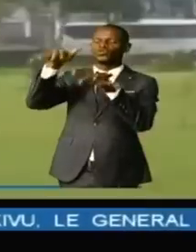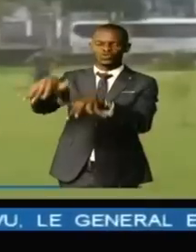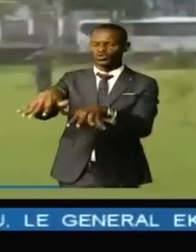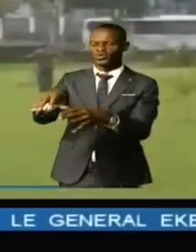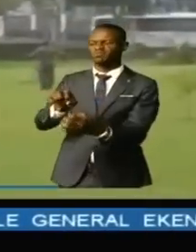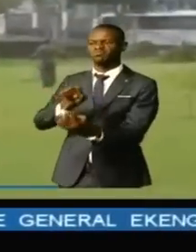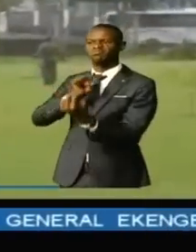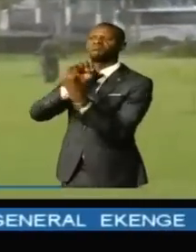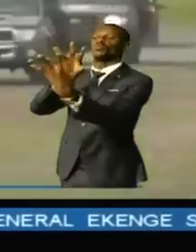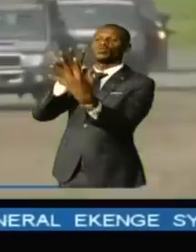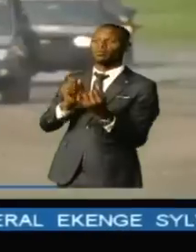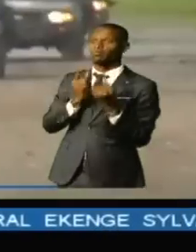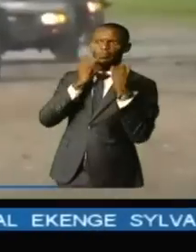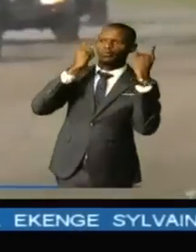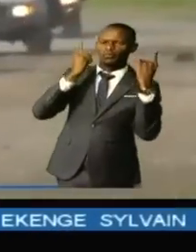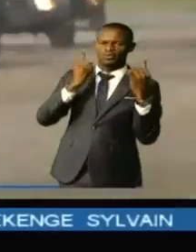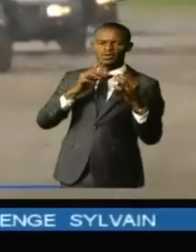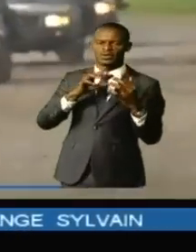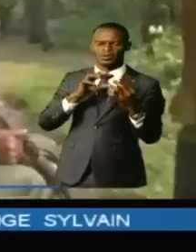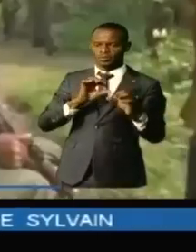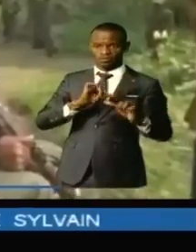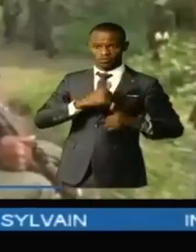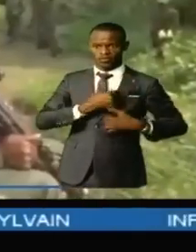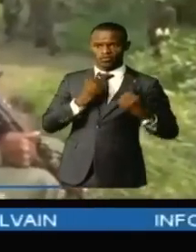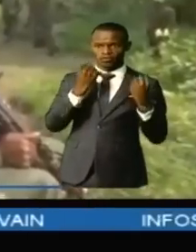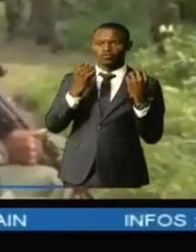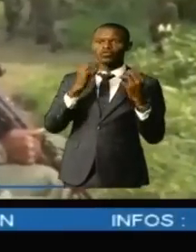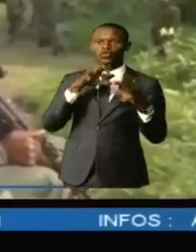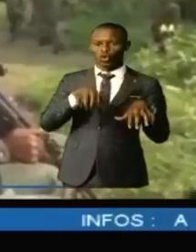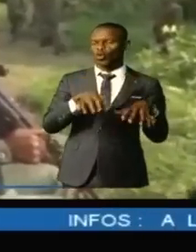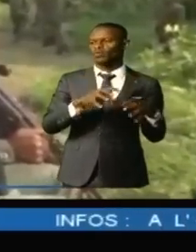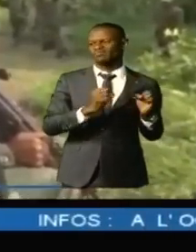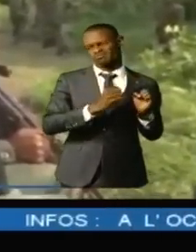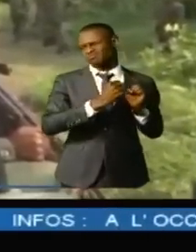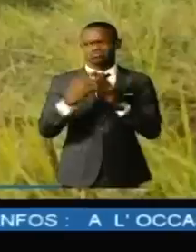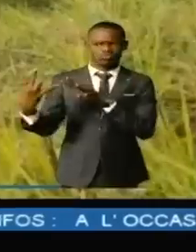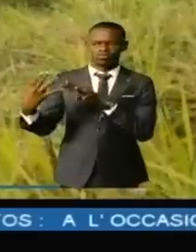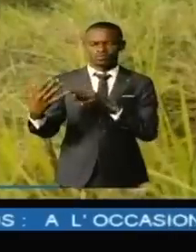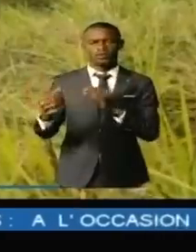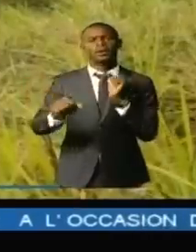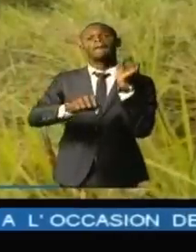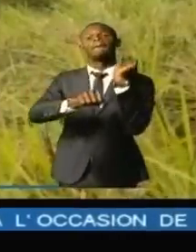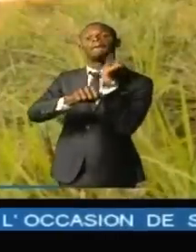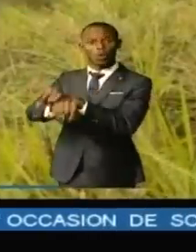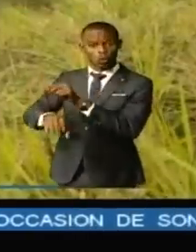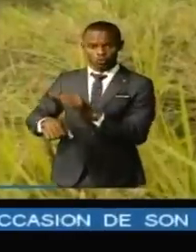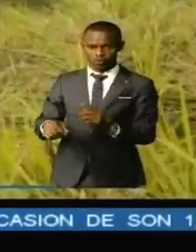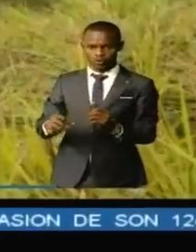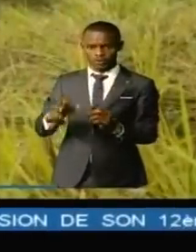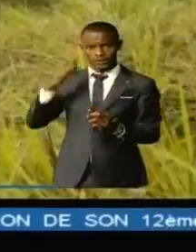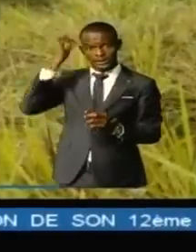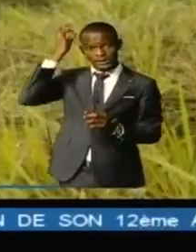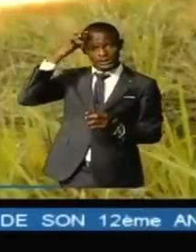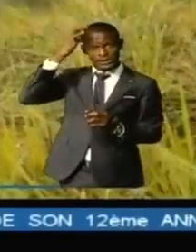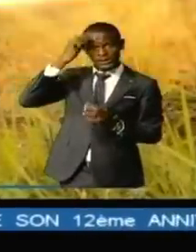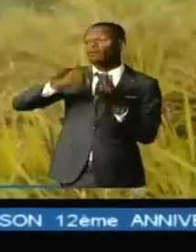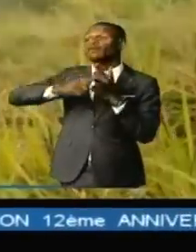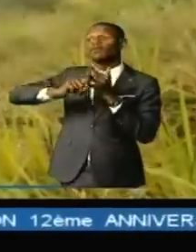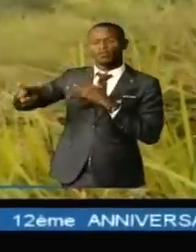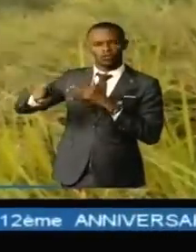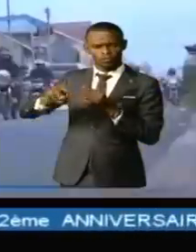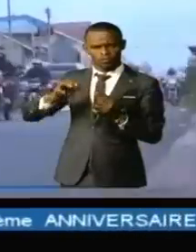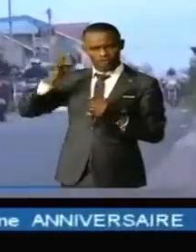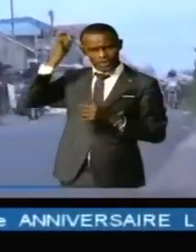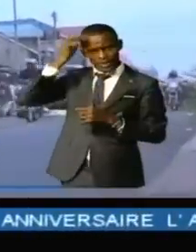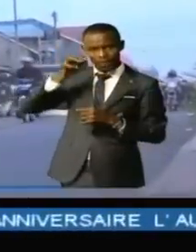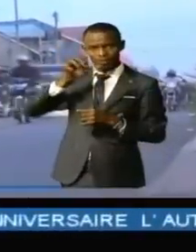démocratique du Congo. L'offensive de forces régulières n'a pas tardé. Les FRDC ont repoussé les rebelles M23 à 20 km